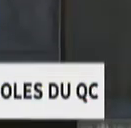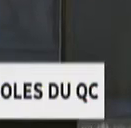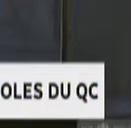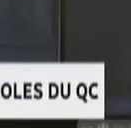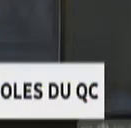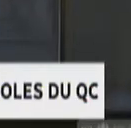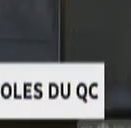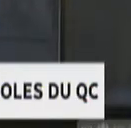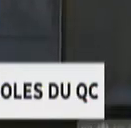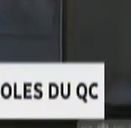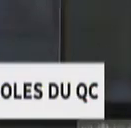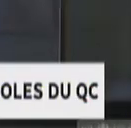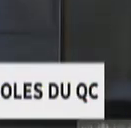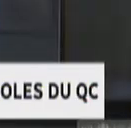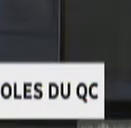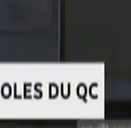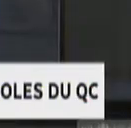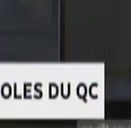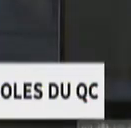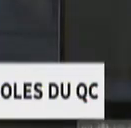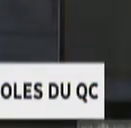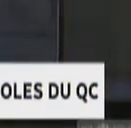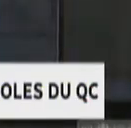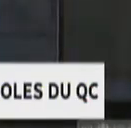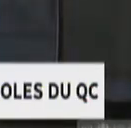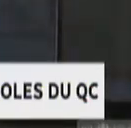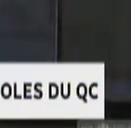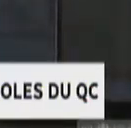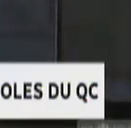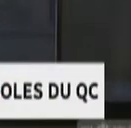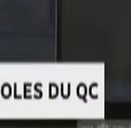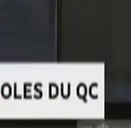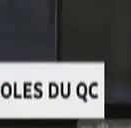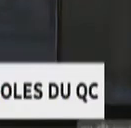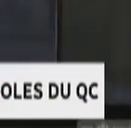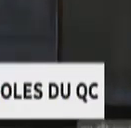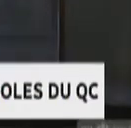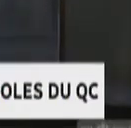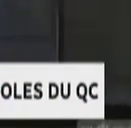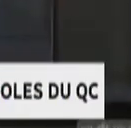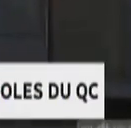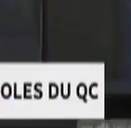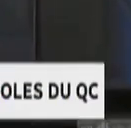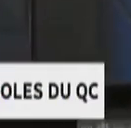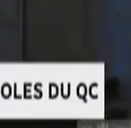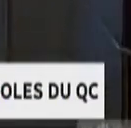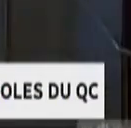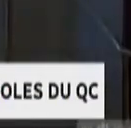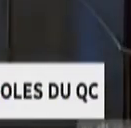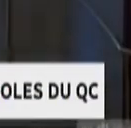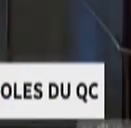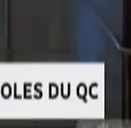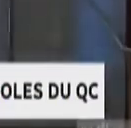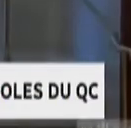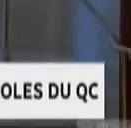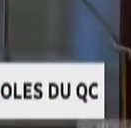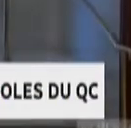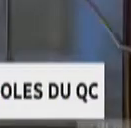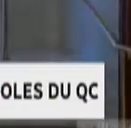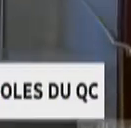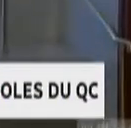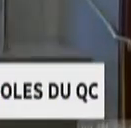dans les services de garde. Alors, vous voyez, M. Legault, comme du papier à musique, hein, tous les jours, là, 13 heures. M. Legault, Mme McCann, M. Arruda. On